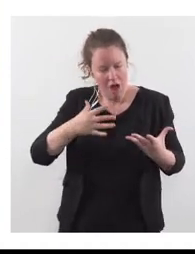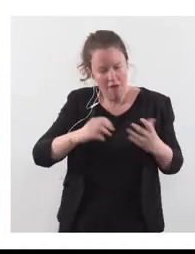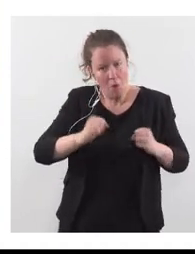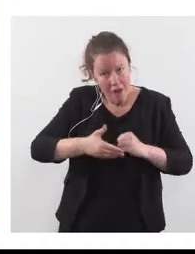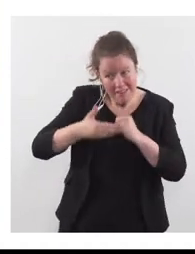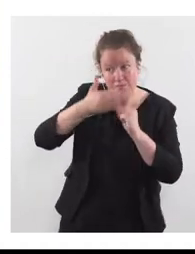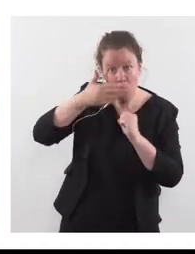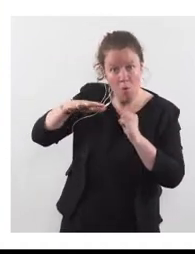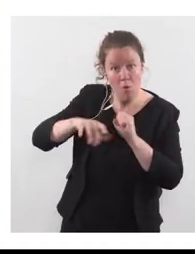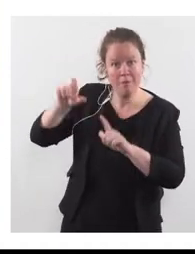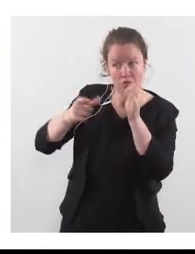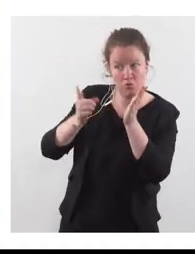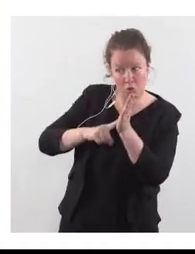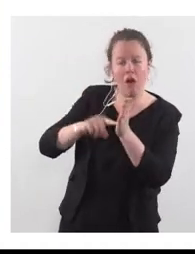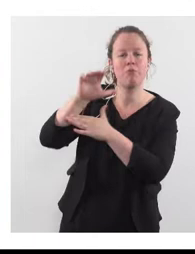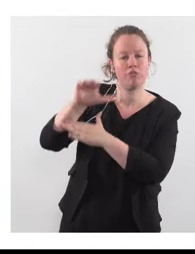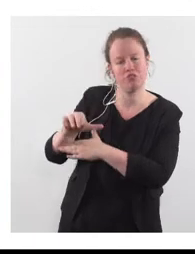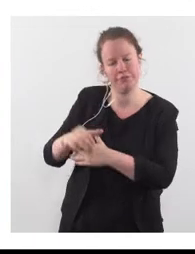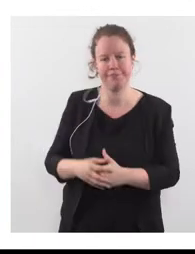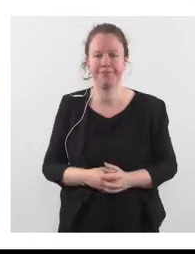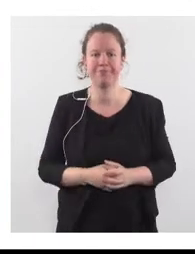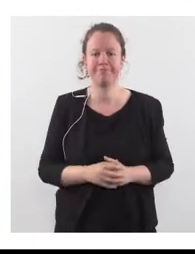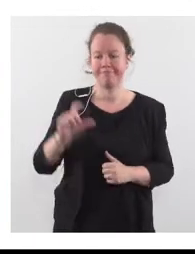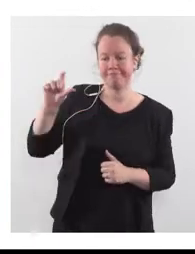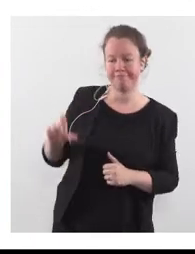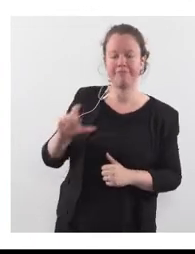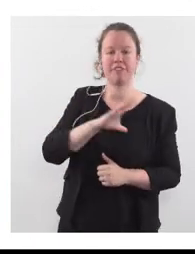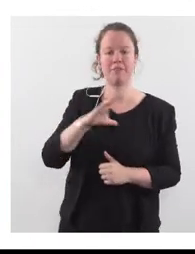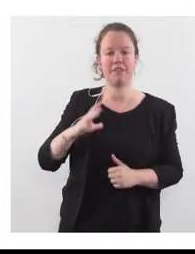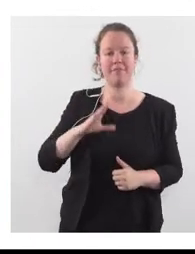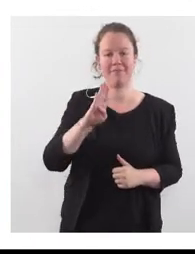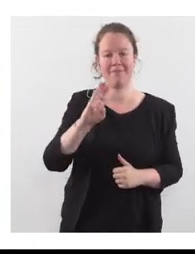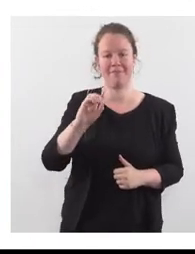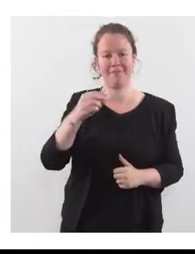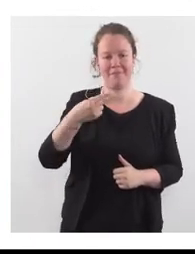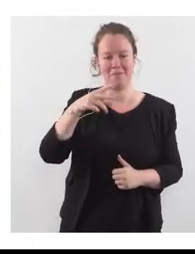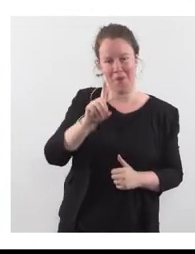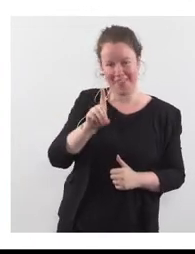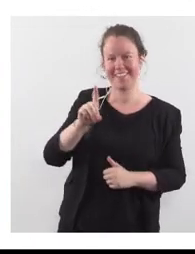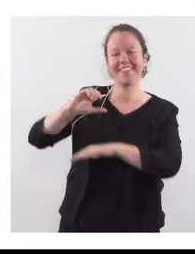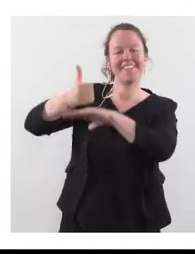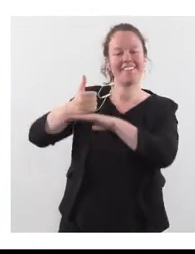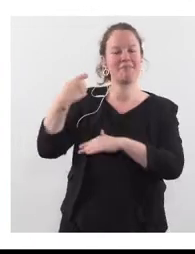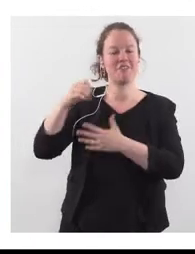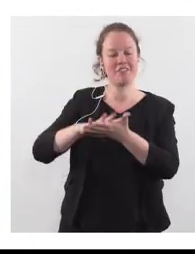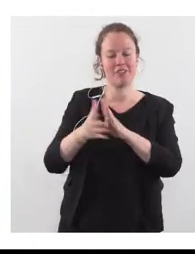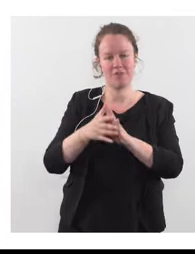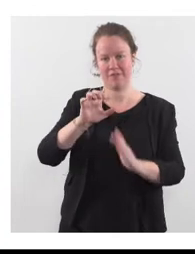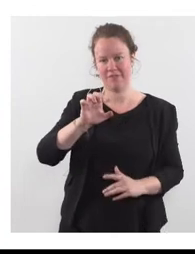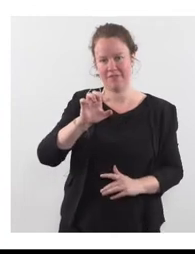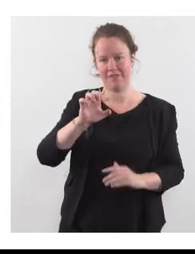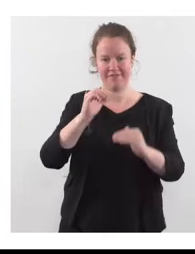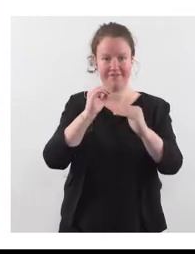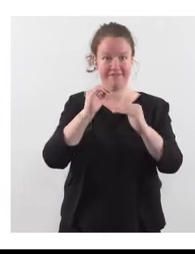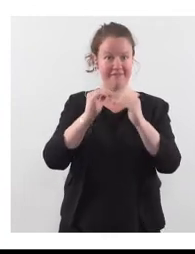Laurence Bonde, président d'Equinet, de consacrer un deuxième événement à la lutte contre les discriminations en Europe et à ce défi que doivent relever les